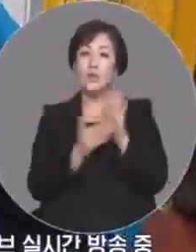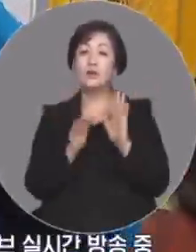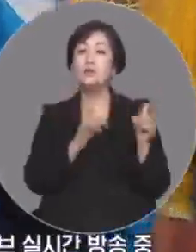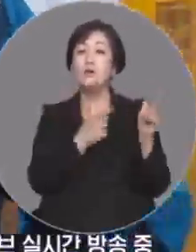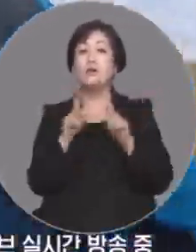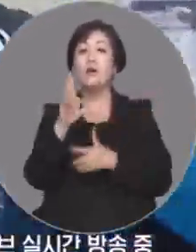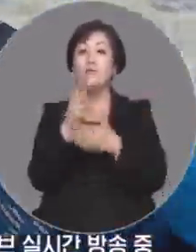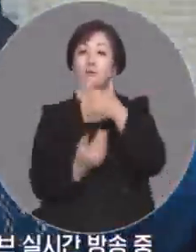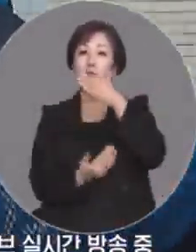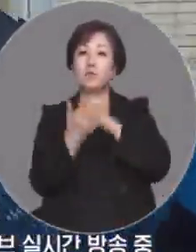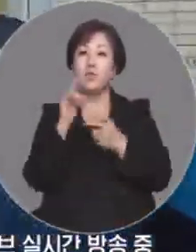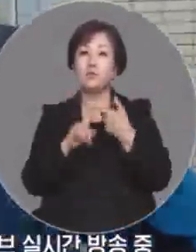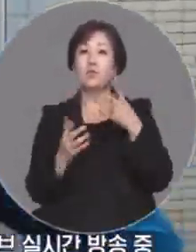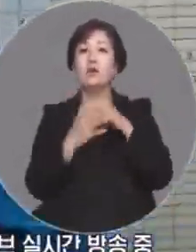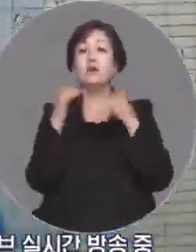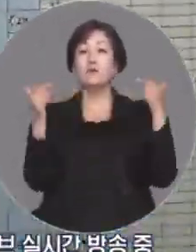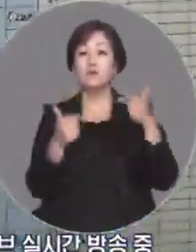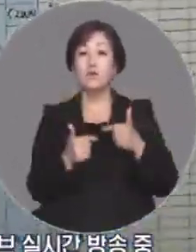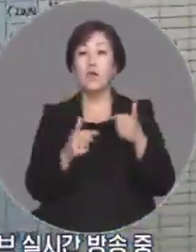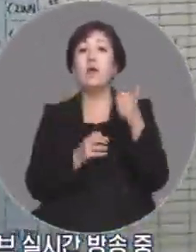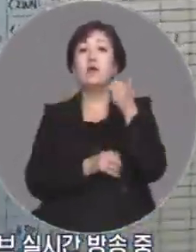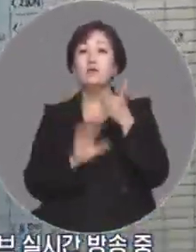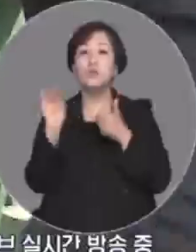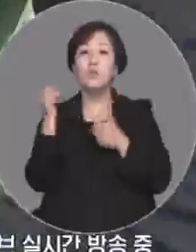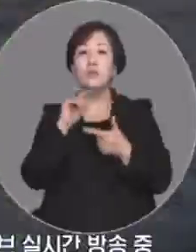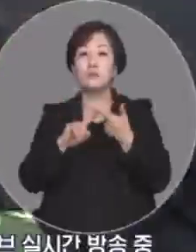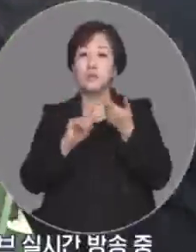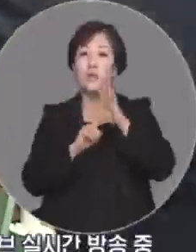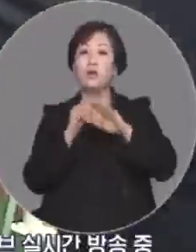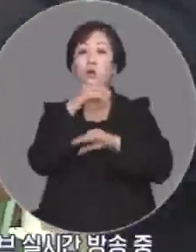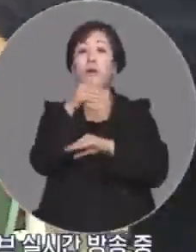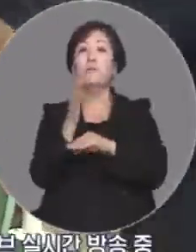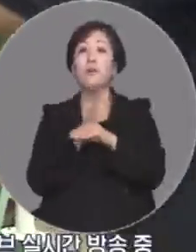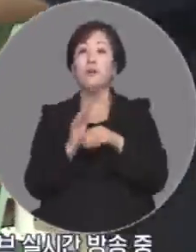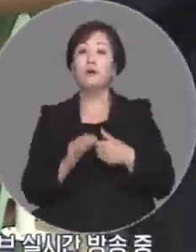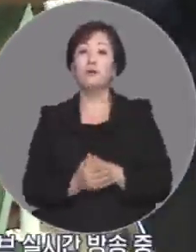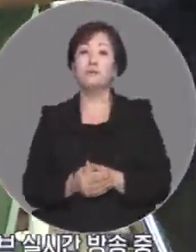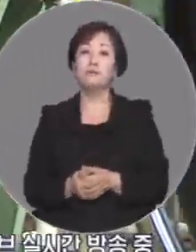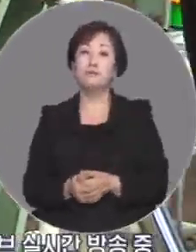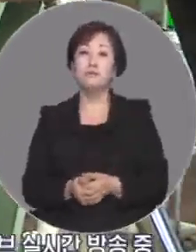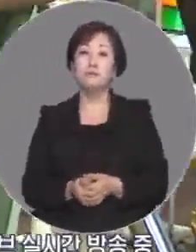작은 사고를 줄이는 변곡점이 될 것으로 보고 있습니다. UBC 뉴스 신혜지입니다.